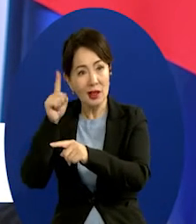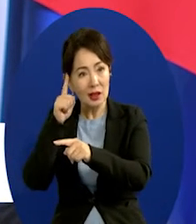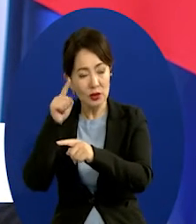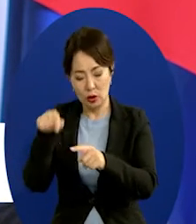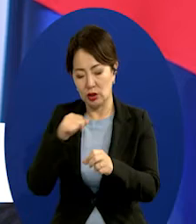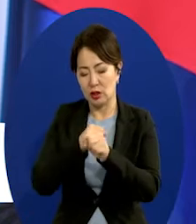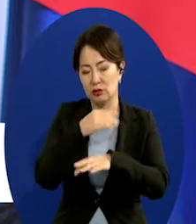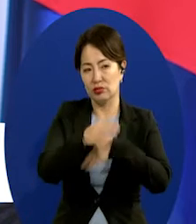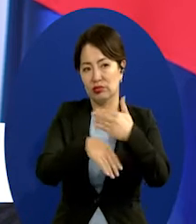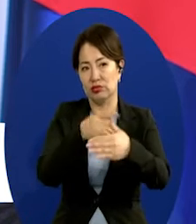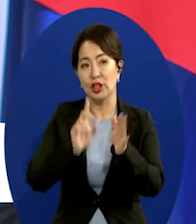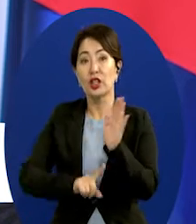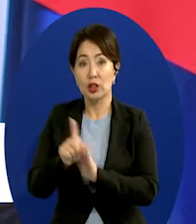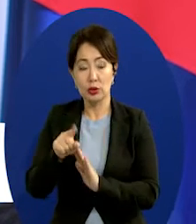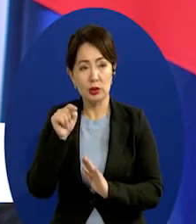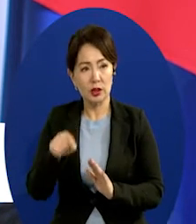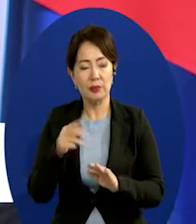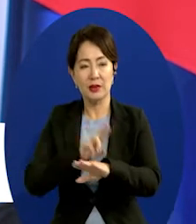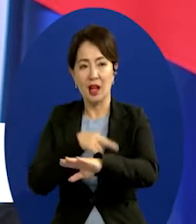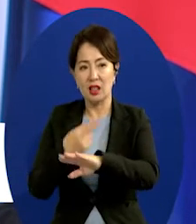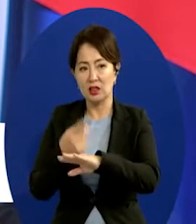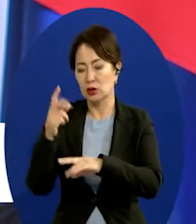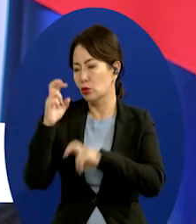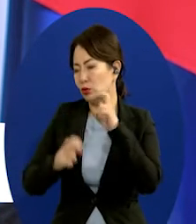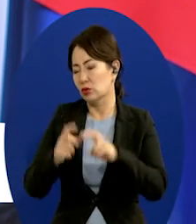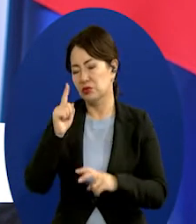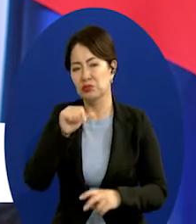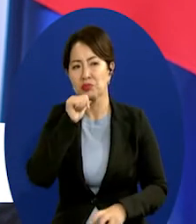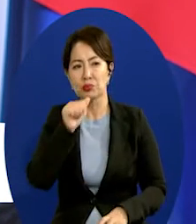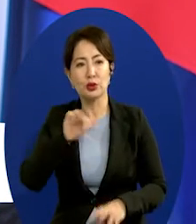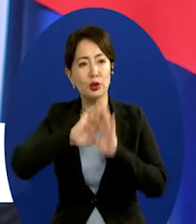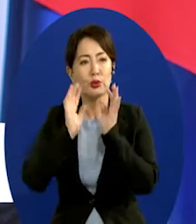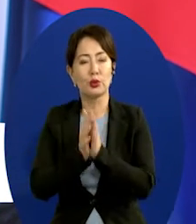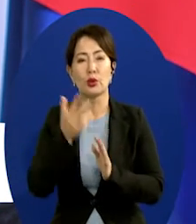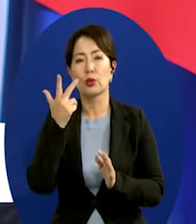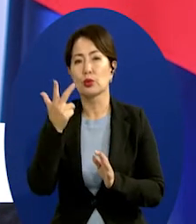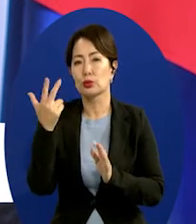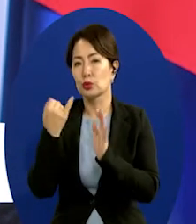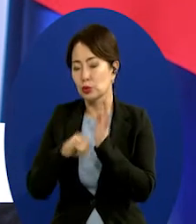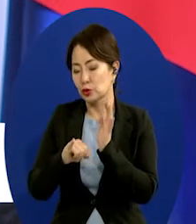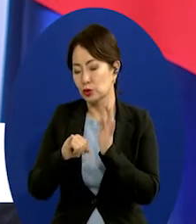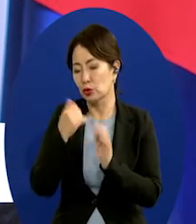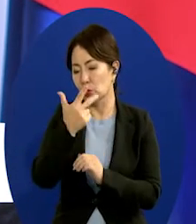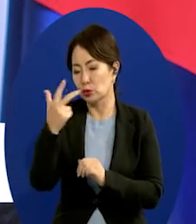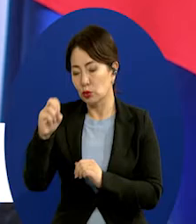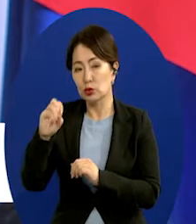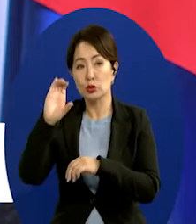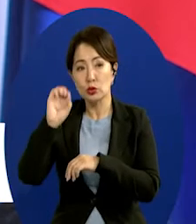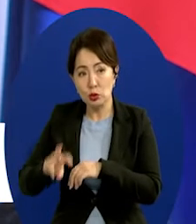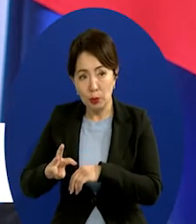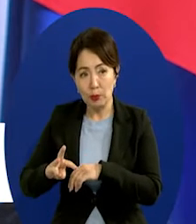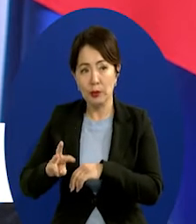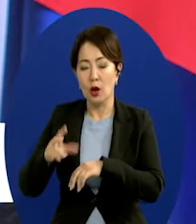ажлыг эхлүүлж байгаа юм. Энэ бол дархны үйлдвэр биш. 330 сум 21 аймагт салбар нь